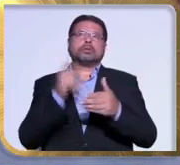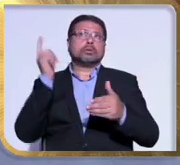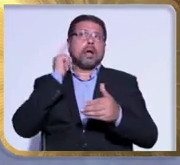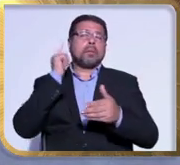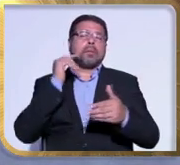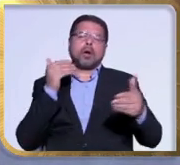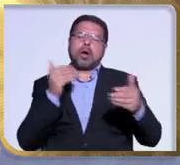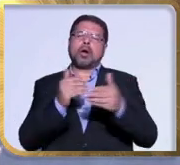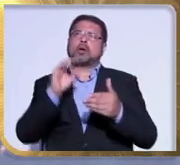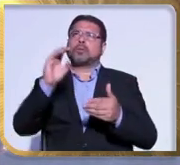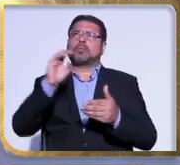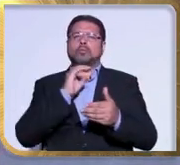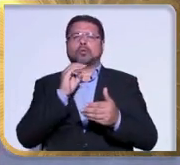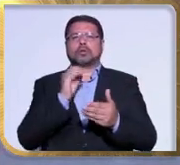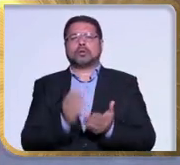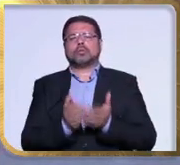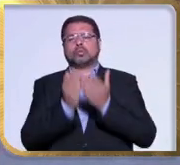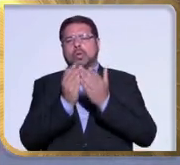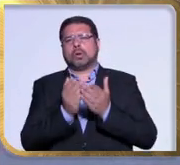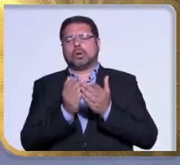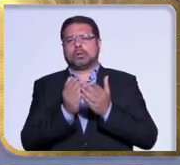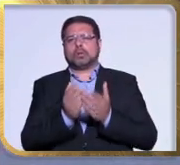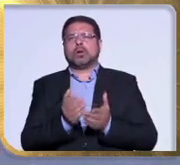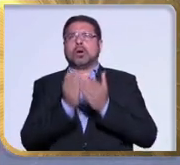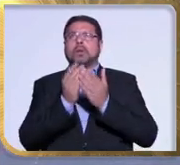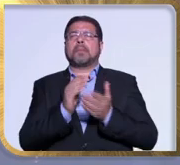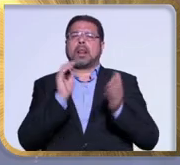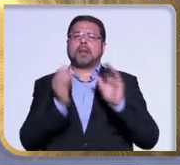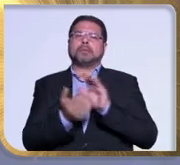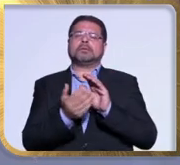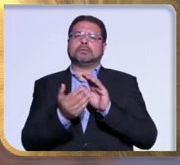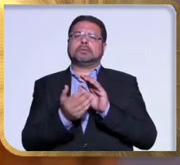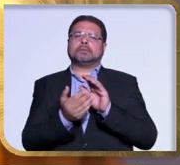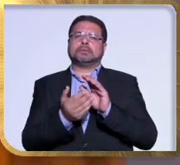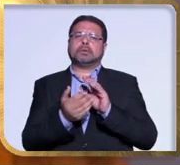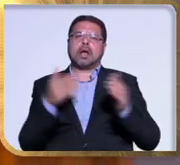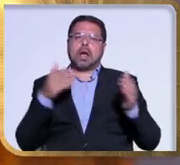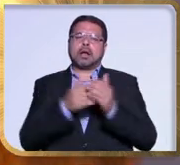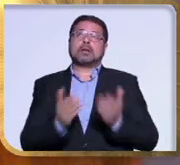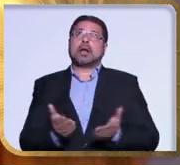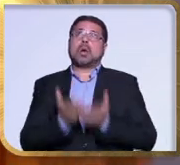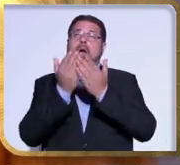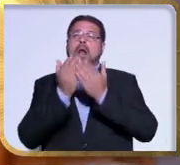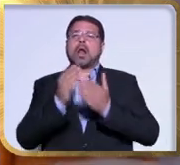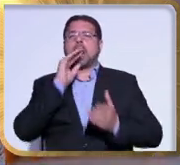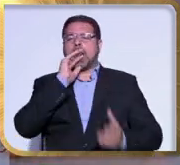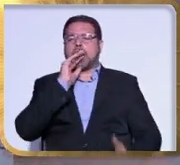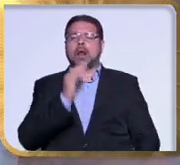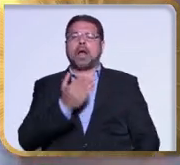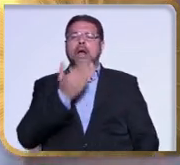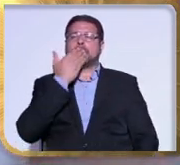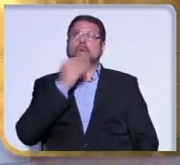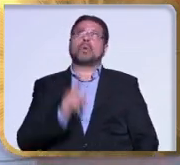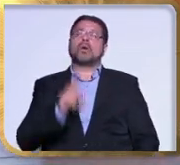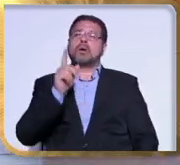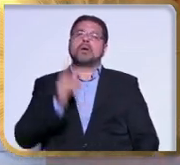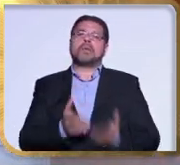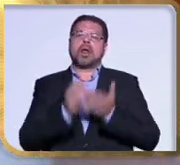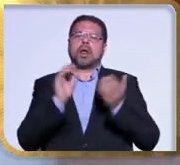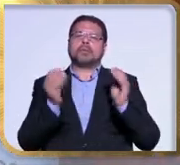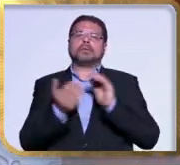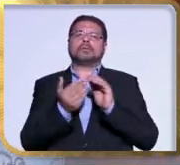سميع قريب مجيب الدعوات يا رب العالمين. وآخر دعوانا أن الحمد لله